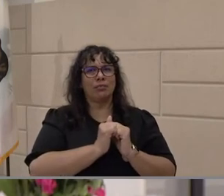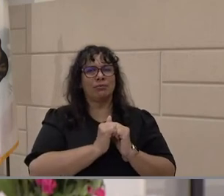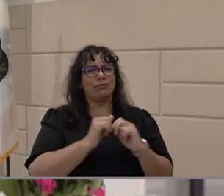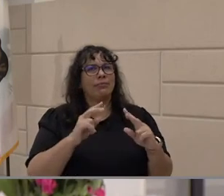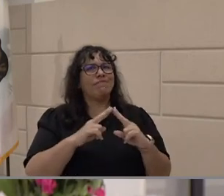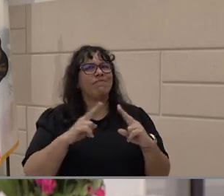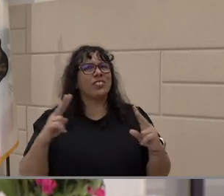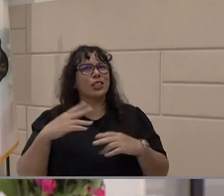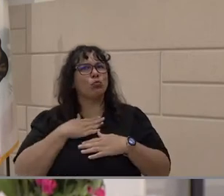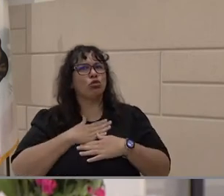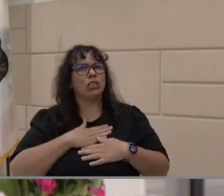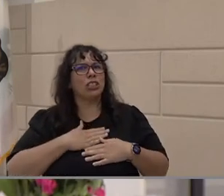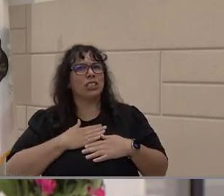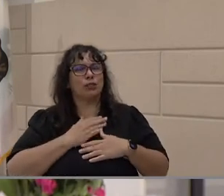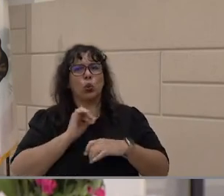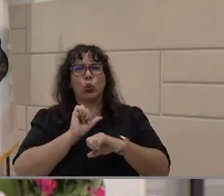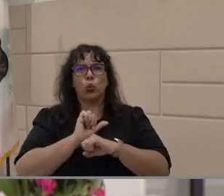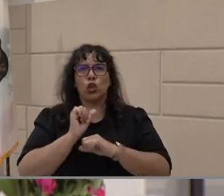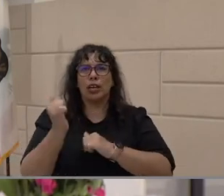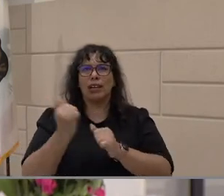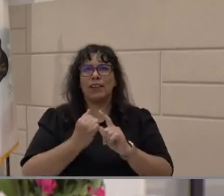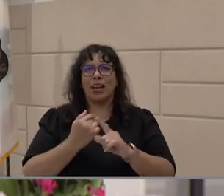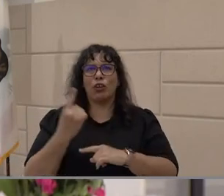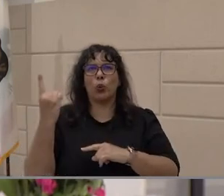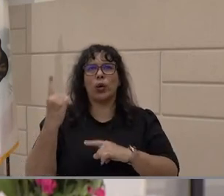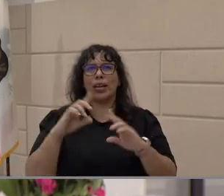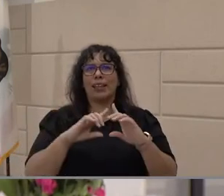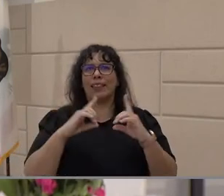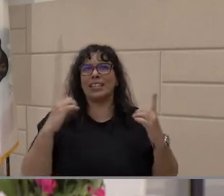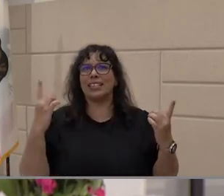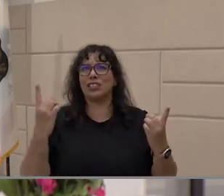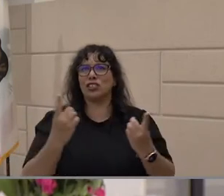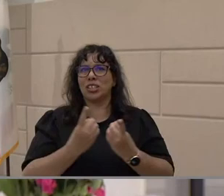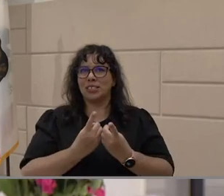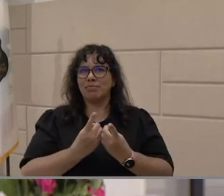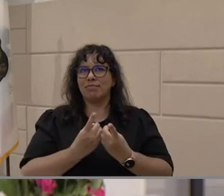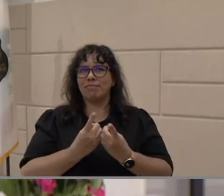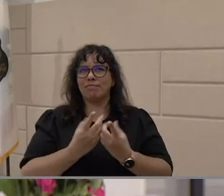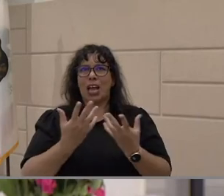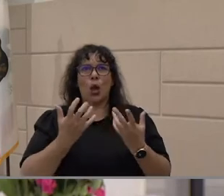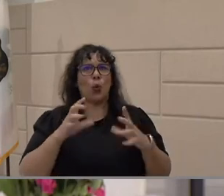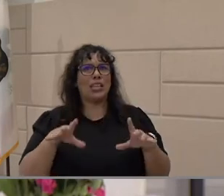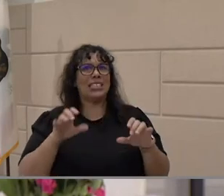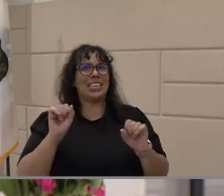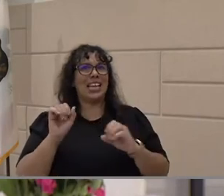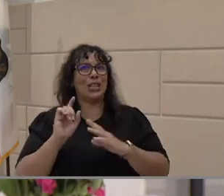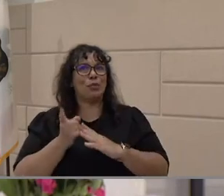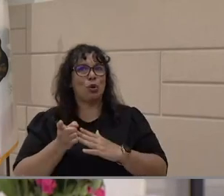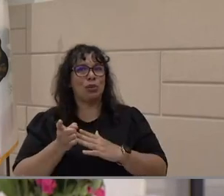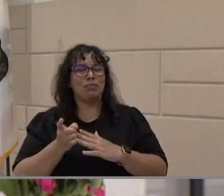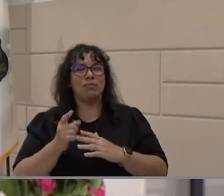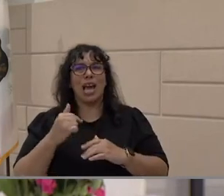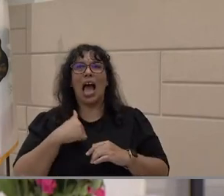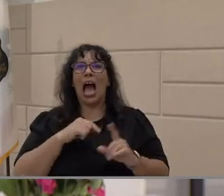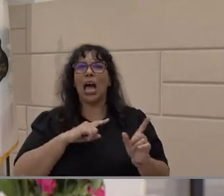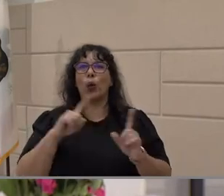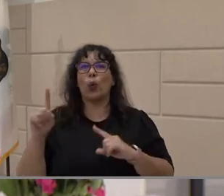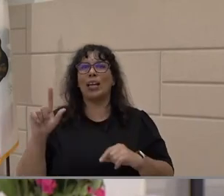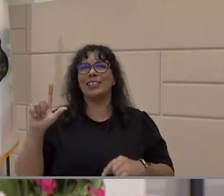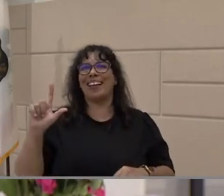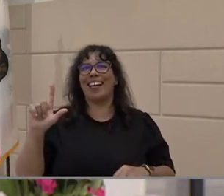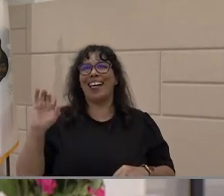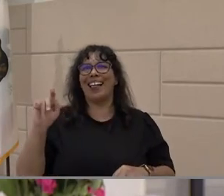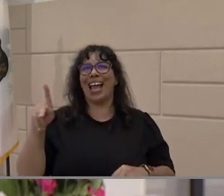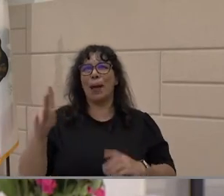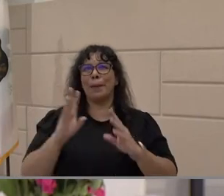ขยมเมียนสกายทลายอำนาจจมพวกกิจการได้มาแนบบานบุญปิงถือในขนมกระทรวงอบรมดิสตริกต์ลองบีชหายขยมโยกโ